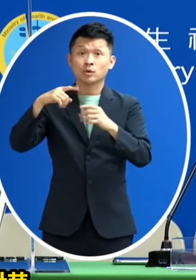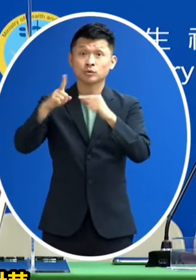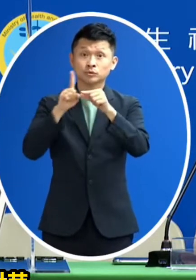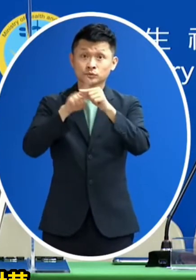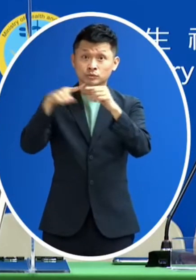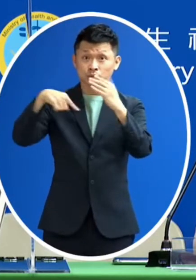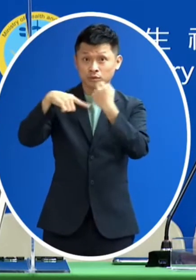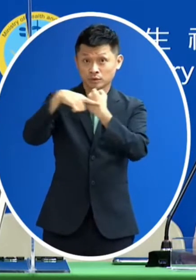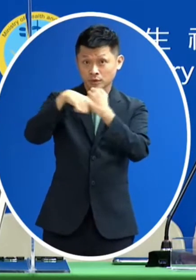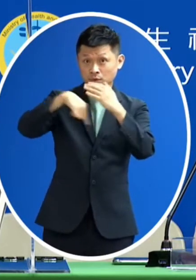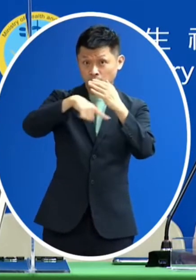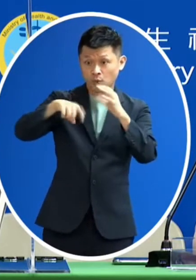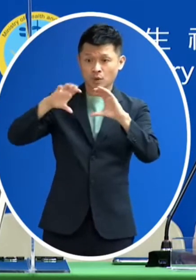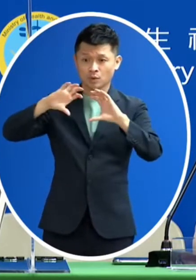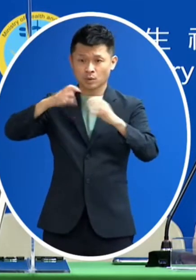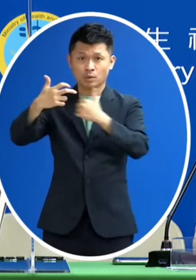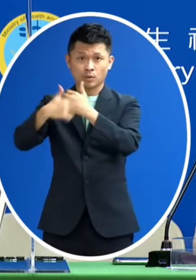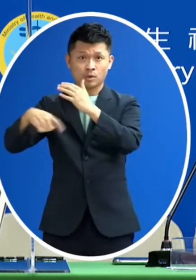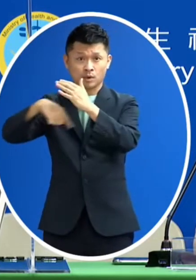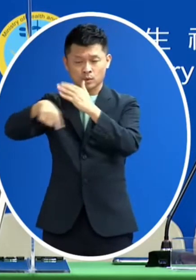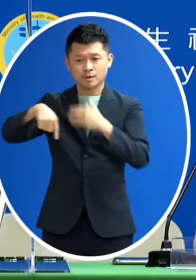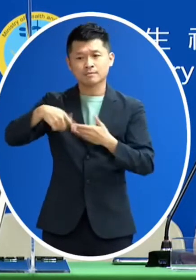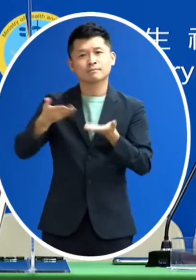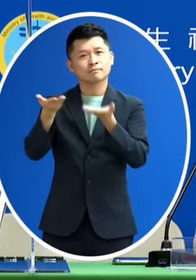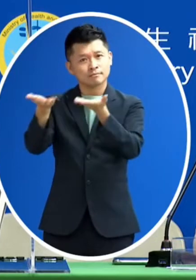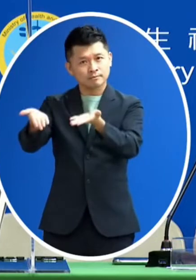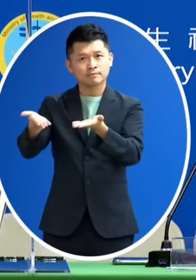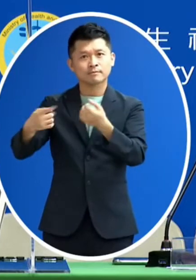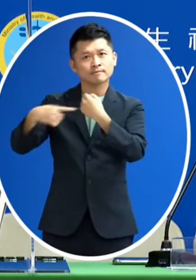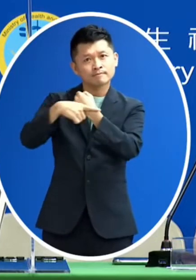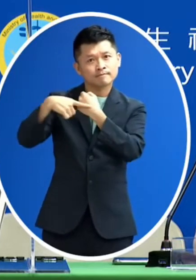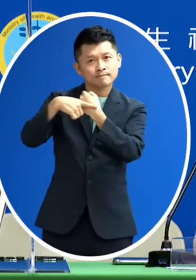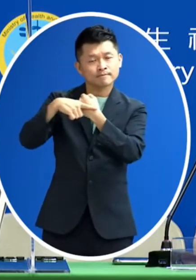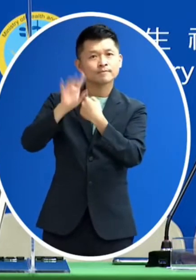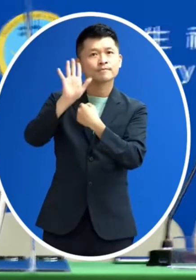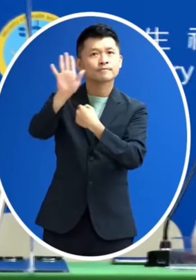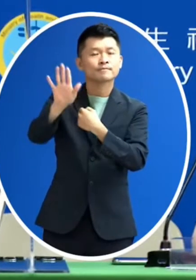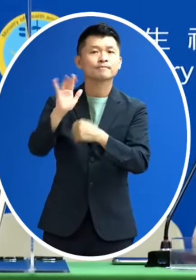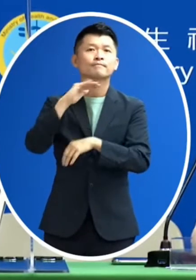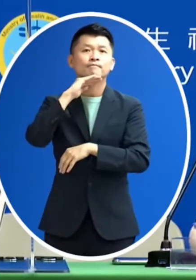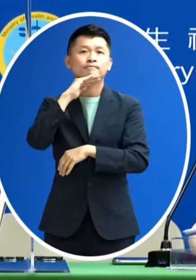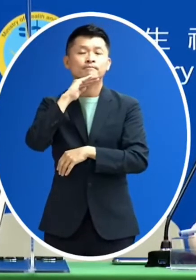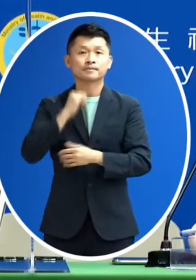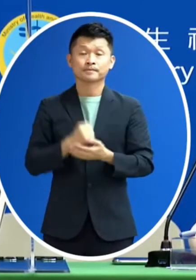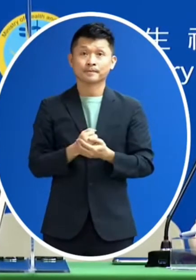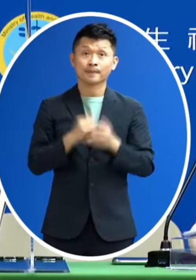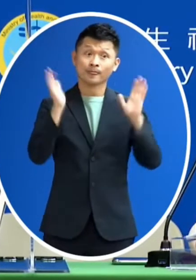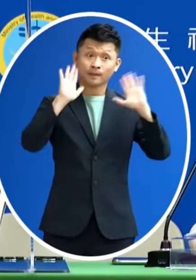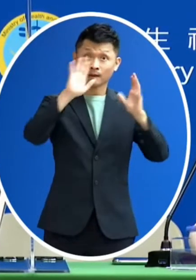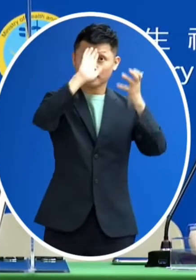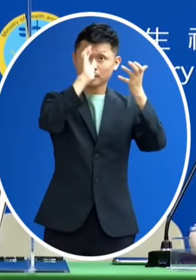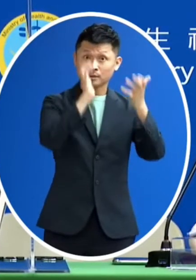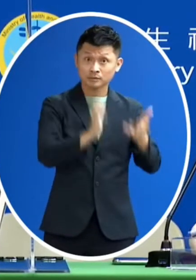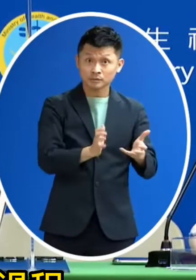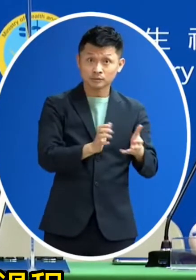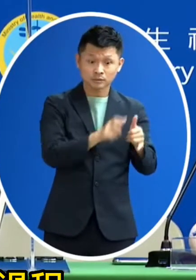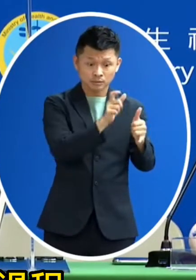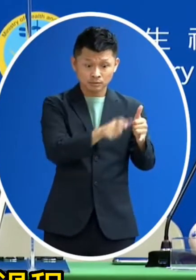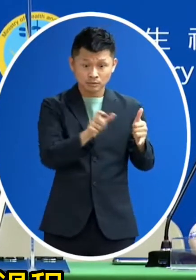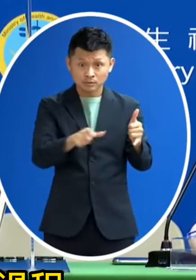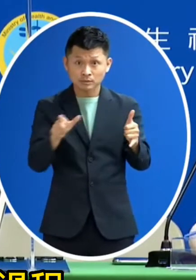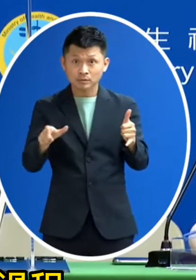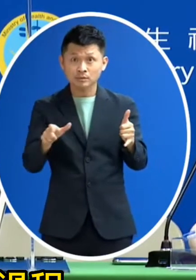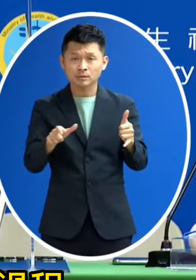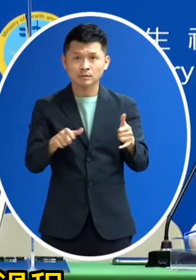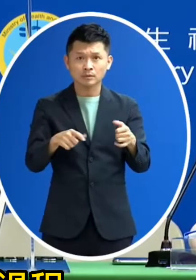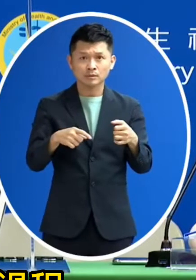究机构来从事一些相关的研究那另外就是说，我们这个儿童重症的这个受案的团队，他们也目前